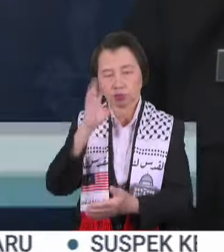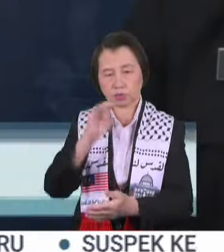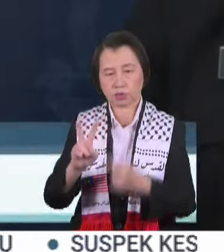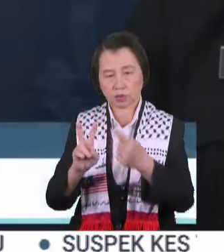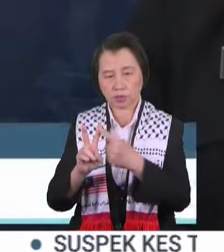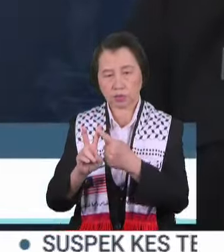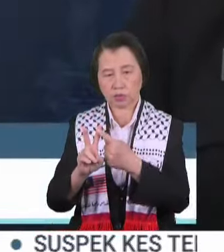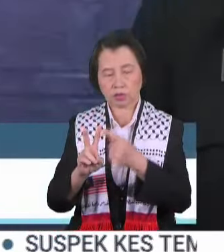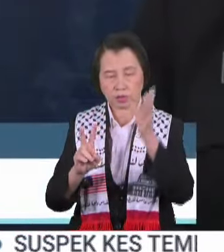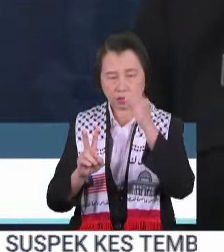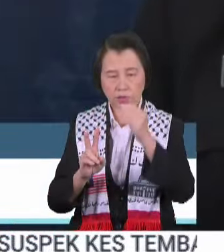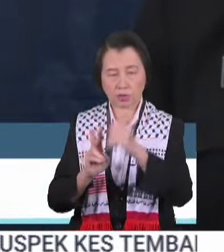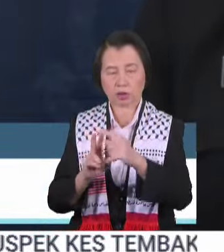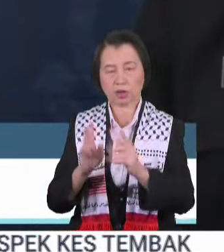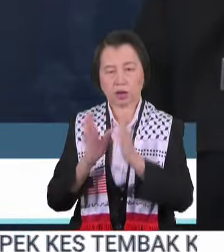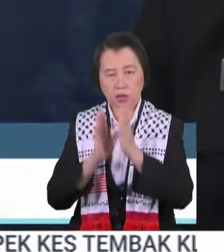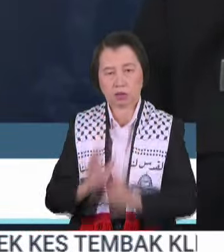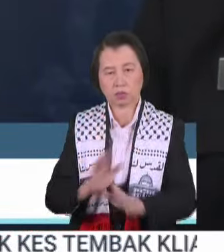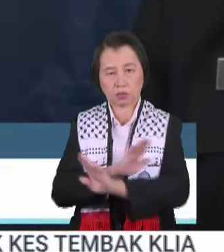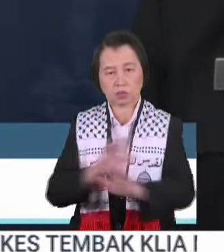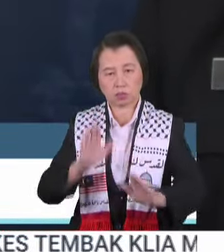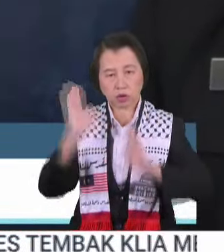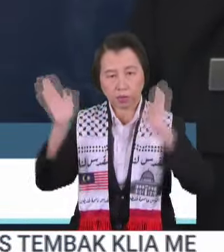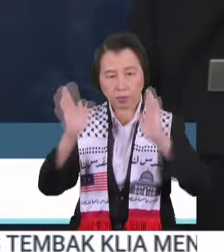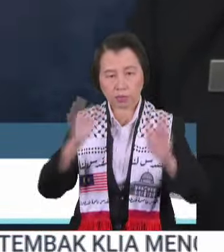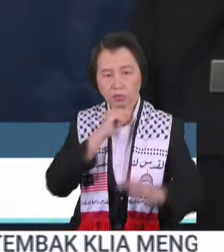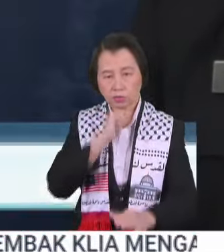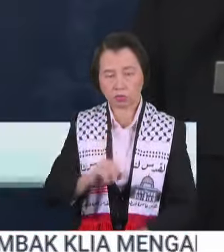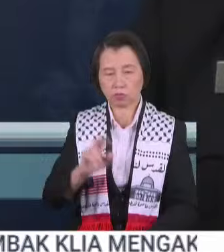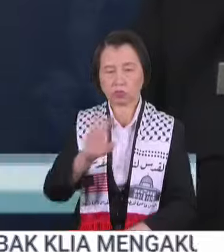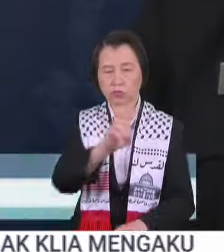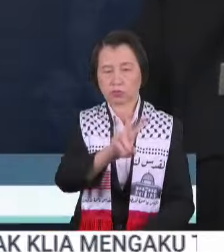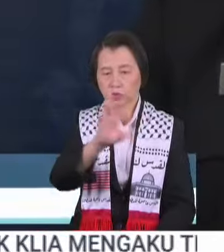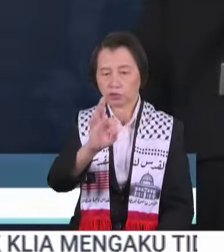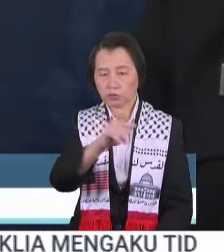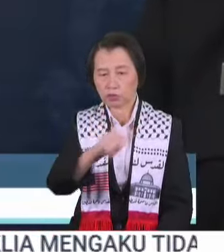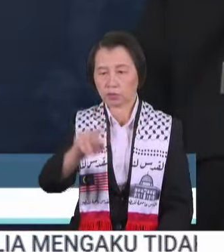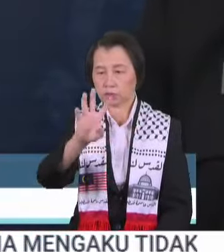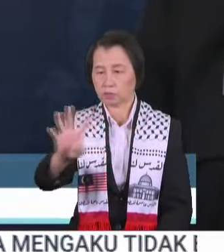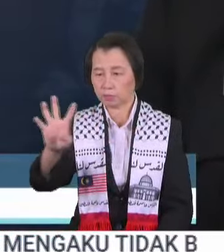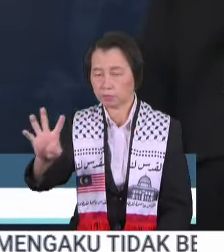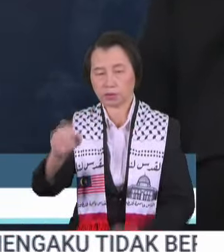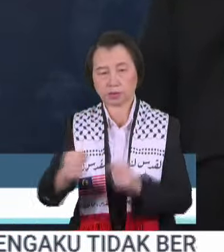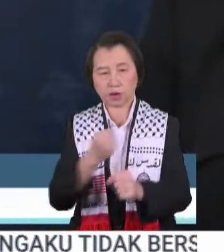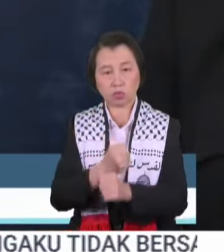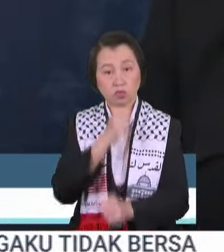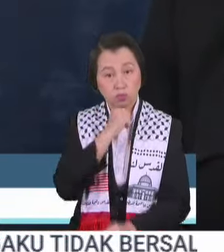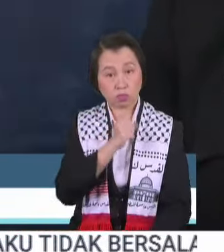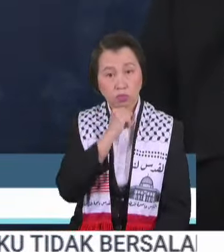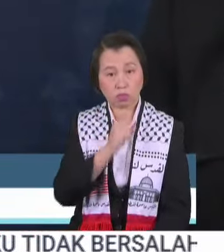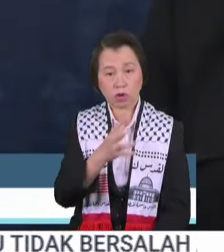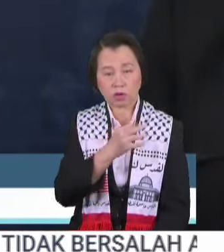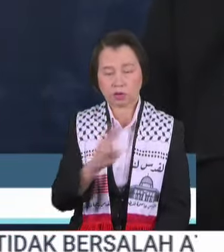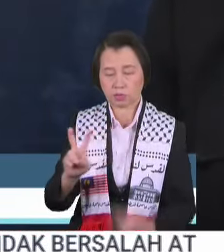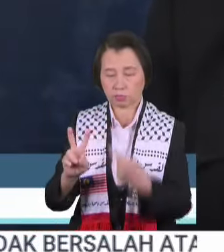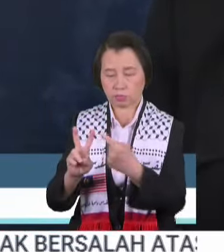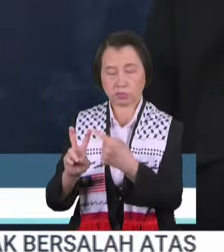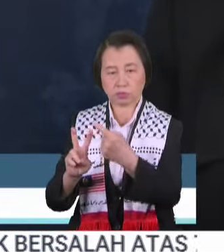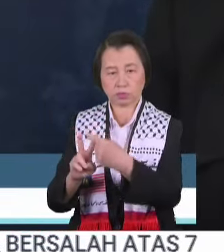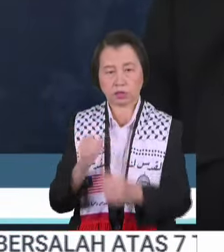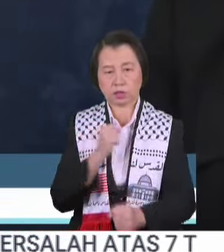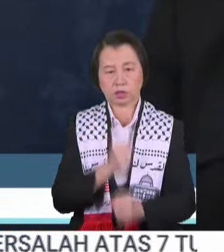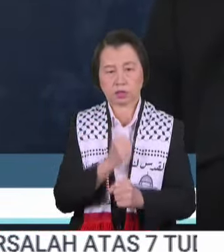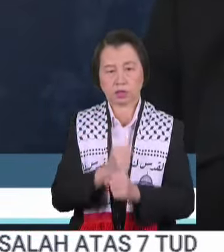warga negara asing yang masing-masing berumur 29 dan 44 tahun dan kedua-duanya